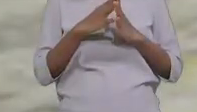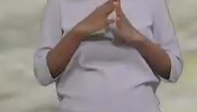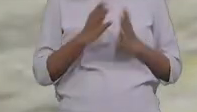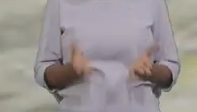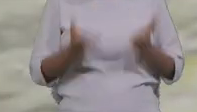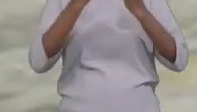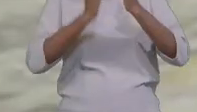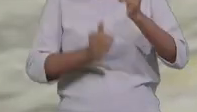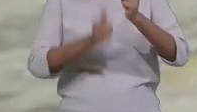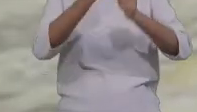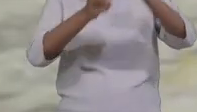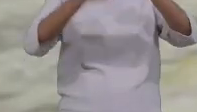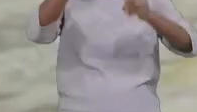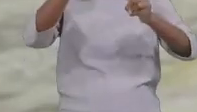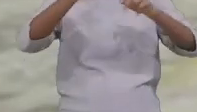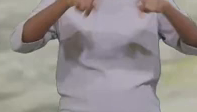Allez plus haut.